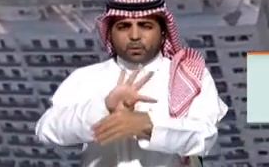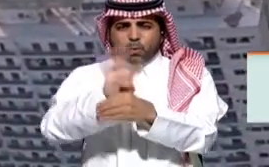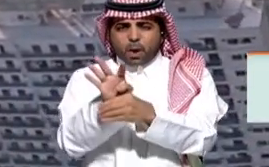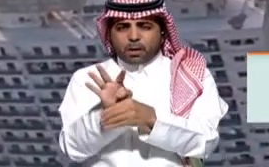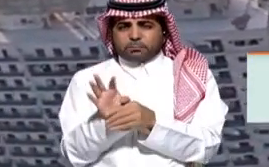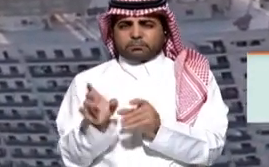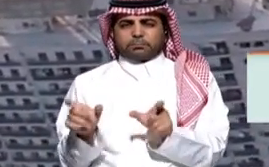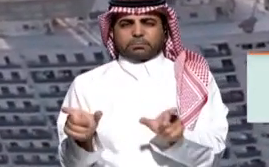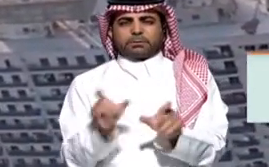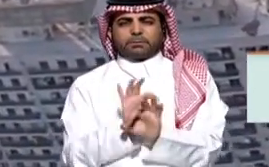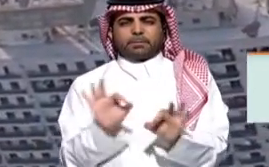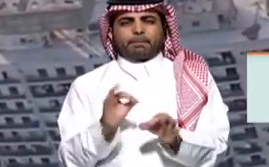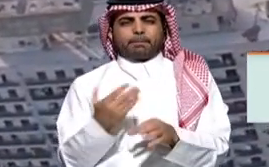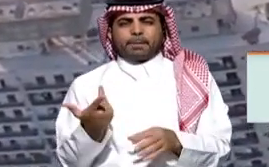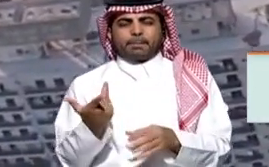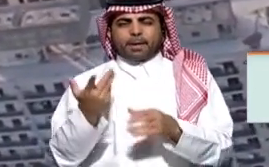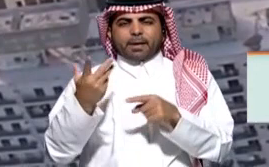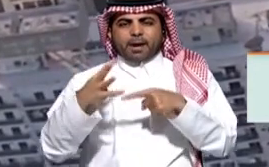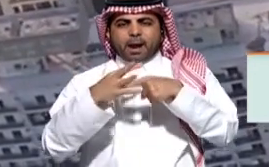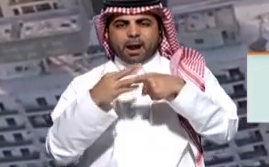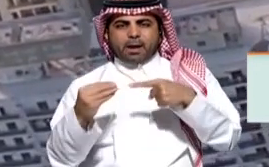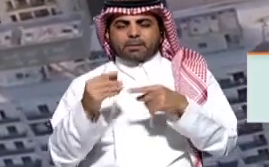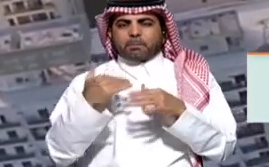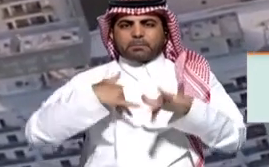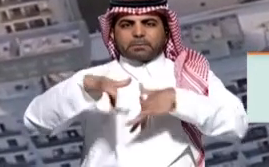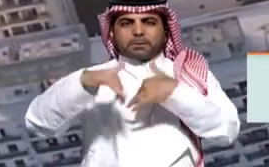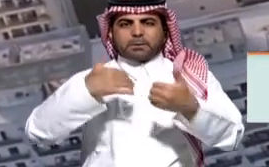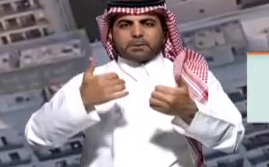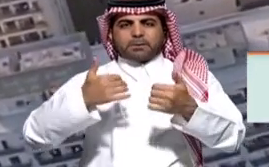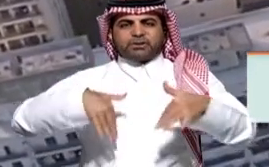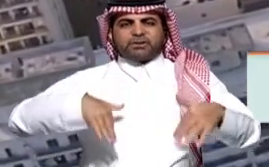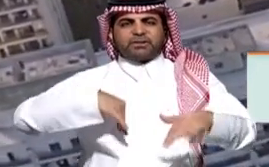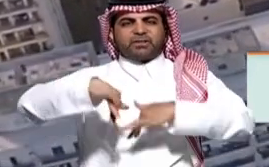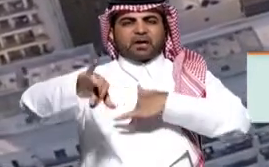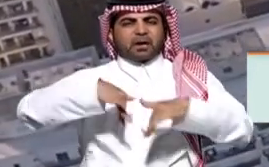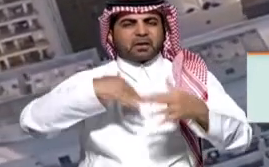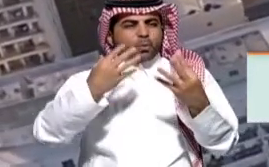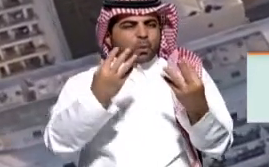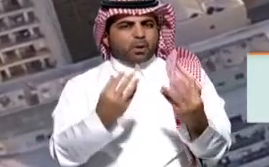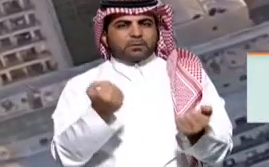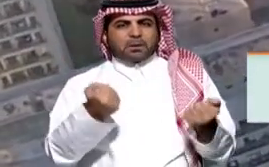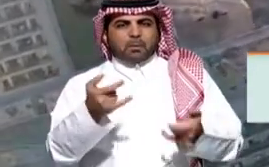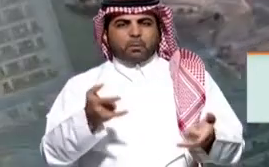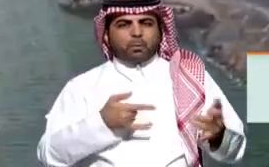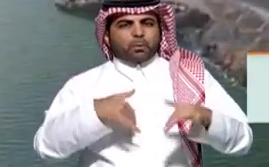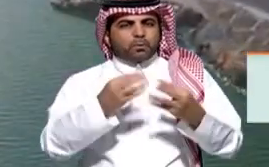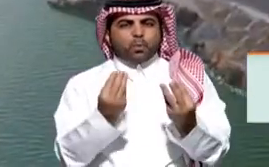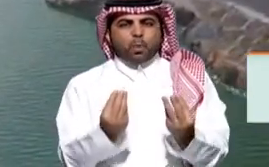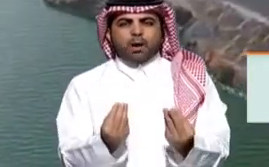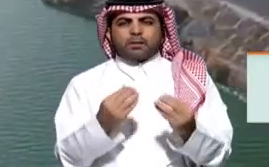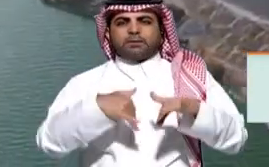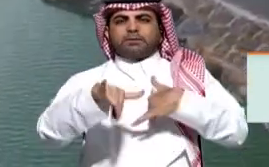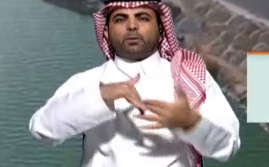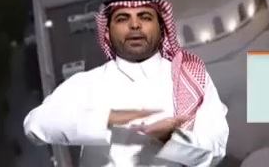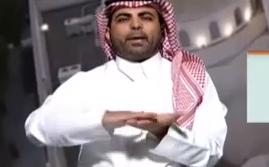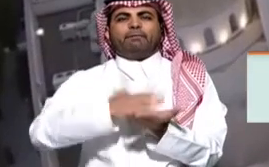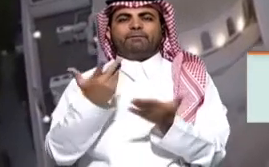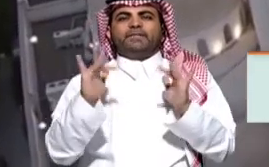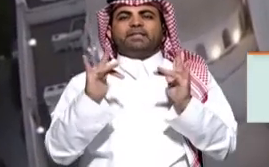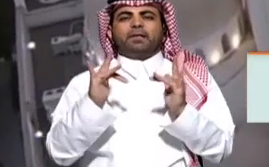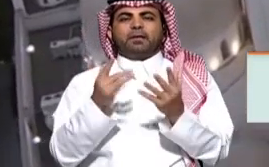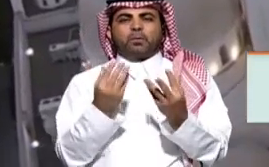جاء ذلك بناء على انخفاض الحركة المرورية في المدينة بحسب موقع أشهر مواقع الرصد المروري في